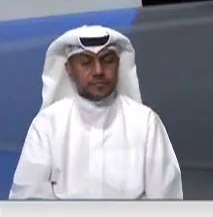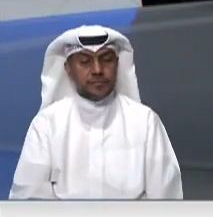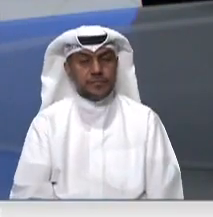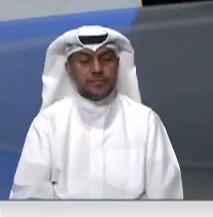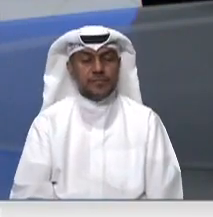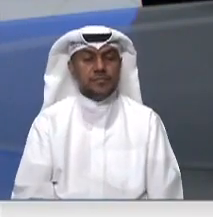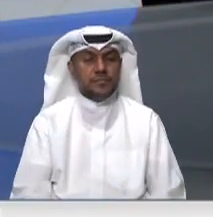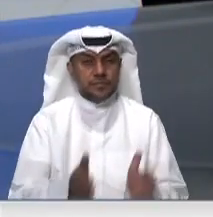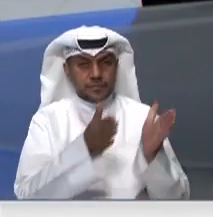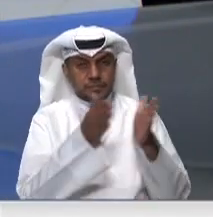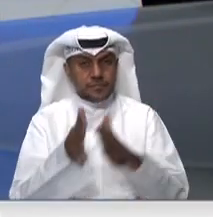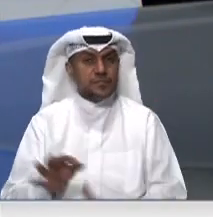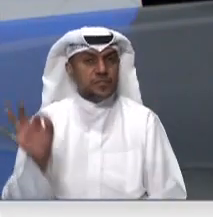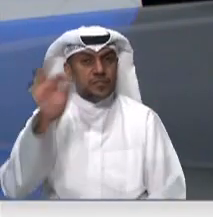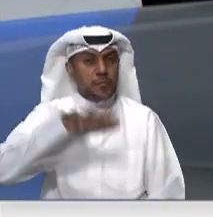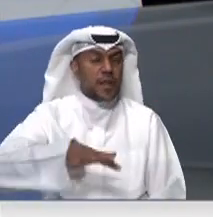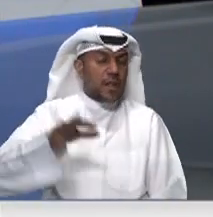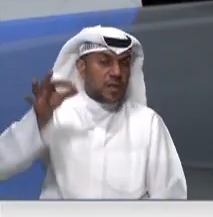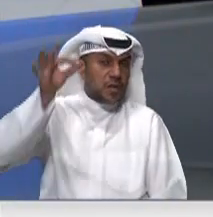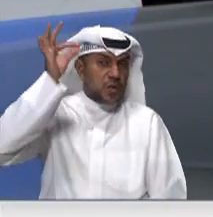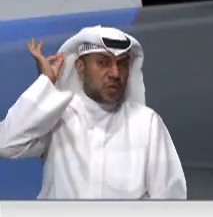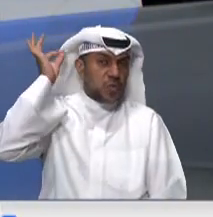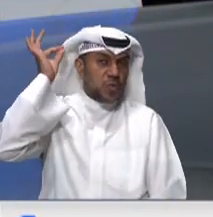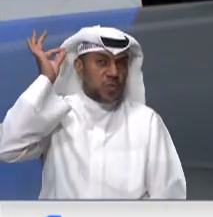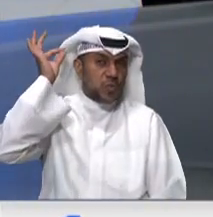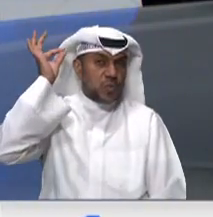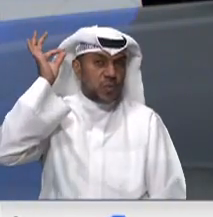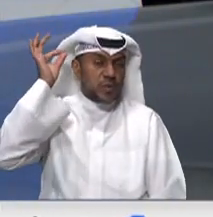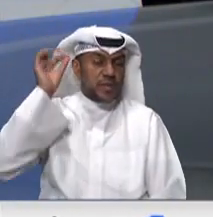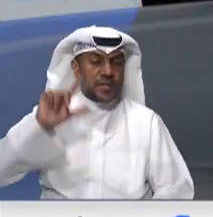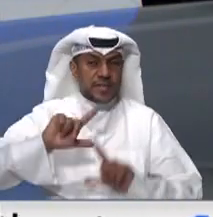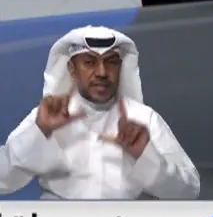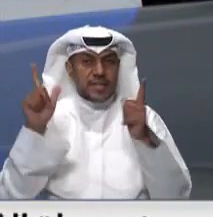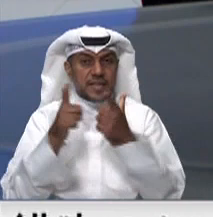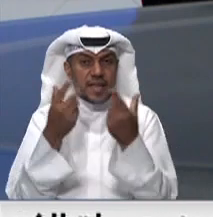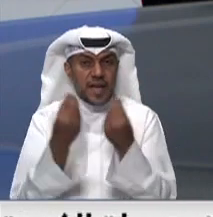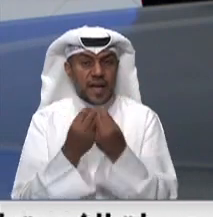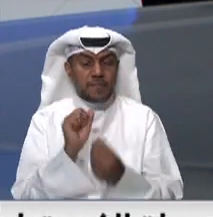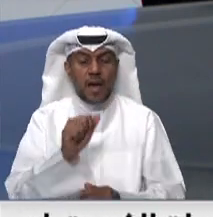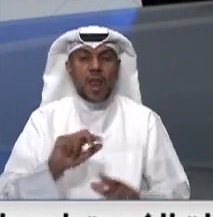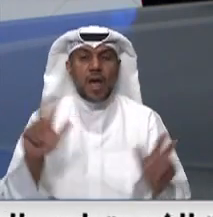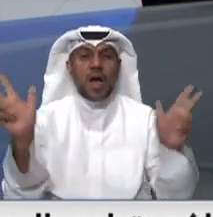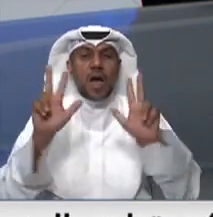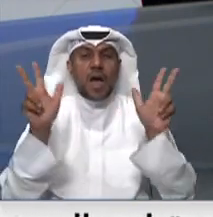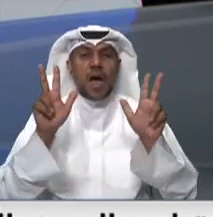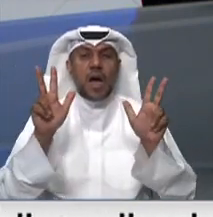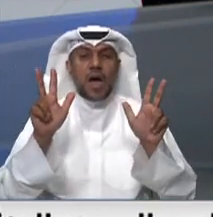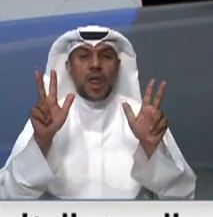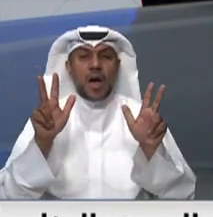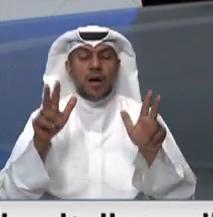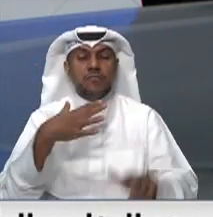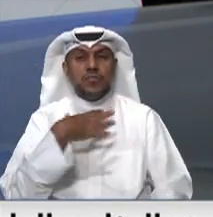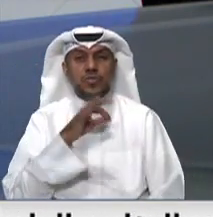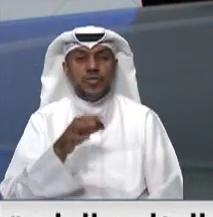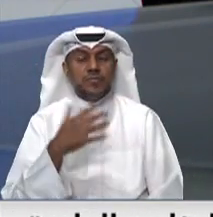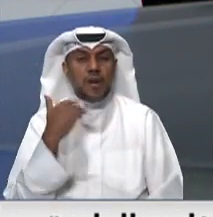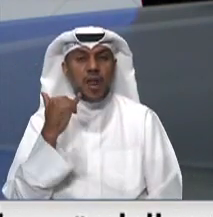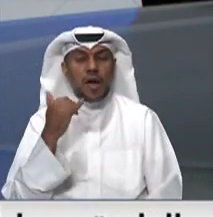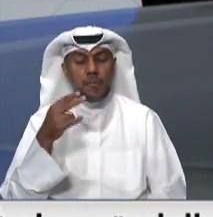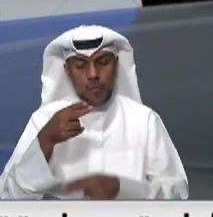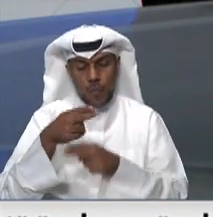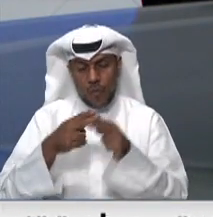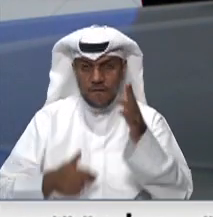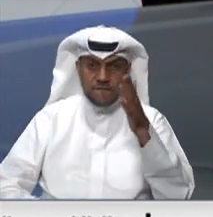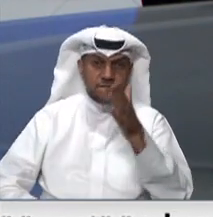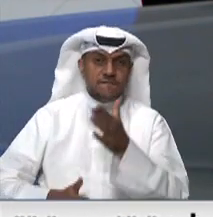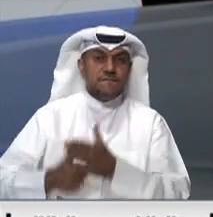نظمت في تونس فعالية الدورة الثانية للجنة الدائمة للإعلام الجديد في اتحاد إذاعات الدول العربية بعد فوز دولة الكويت